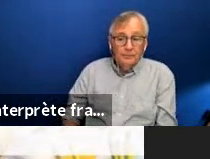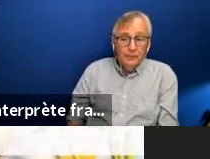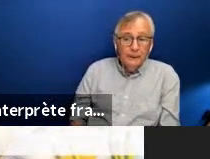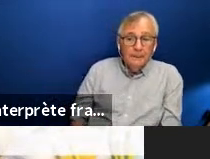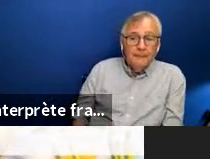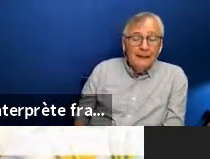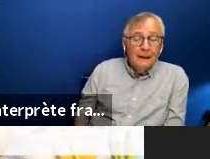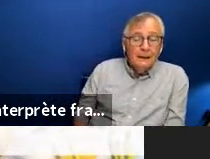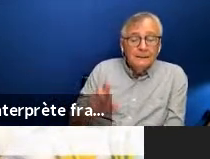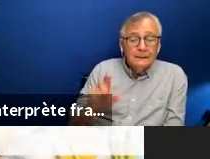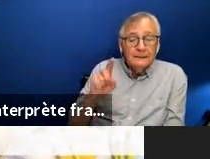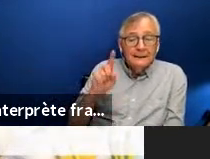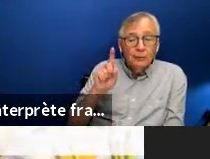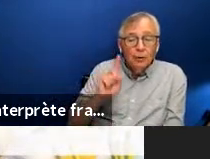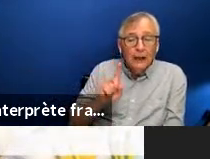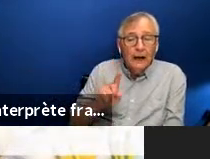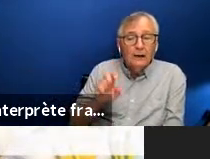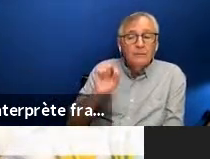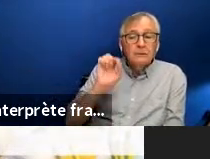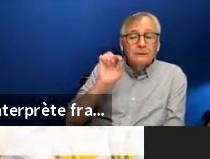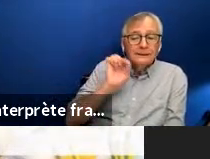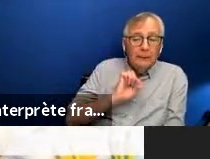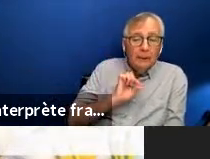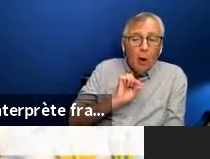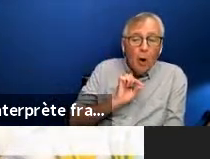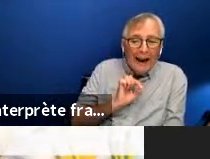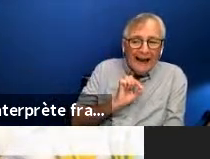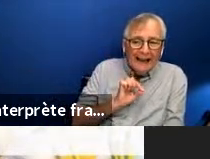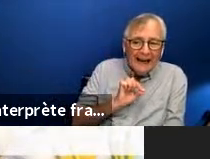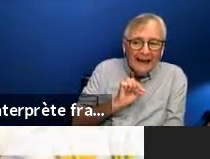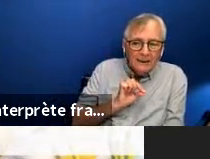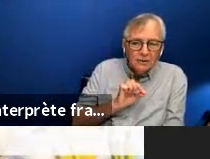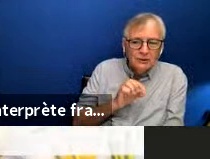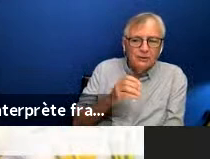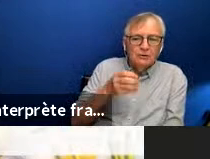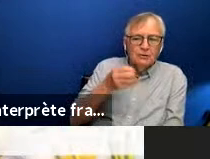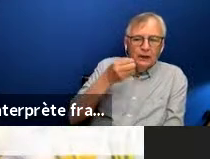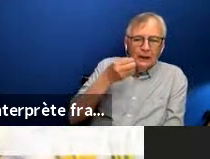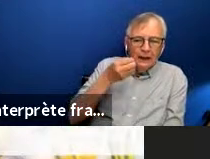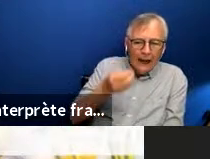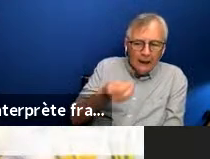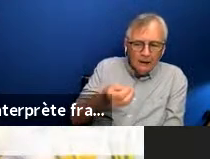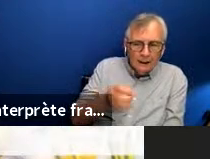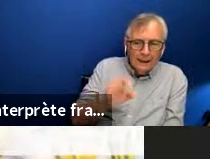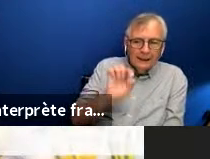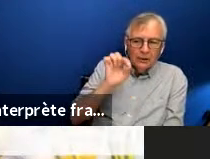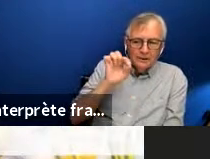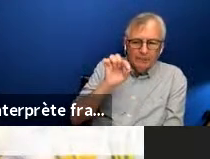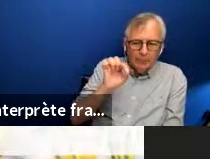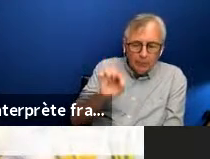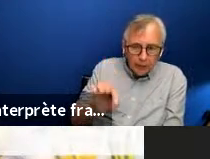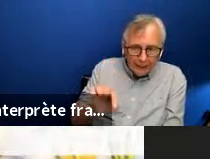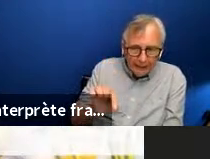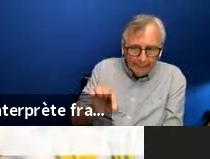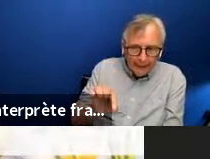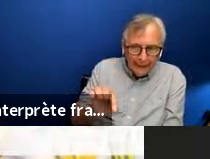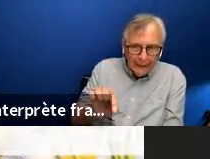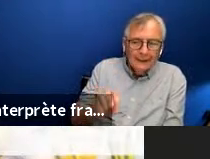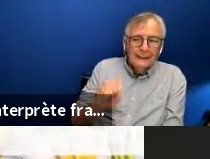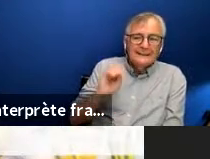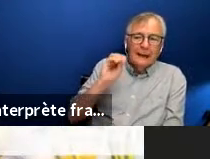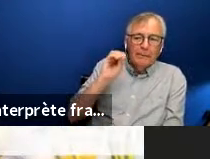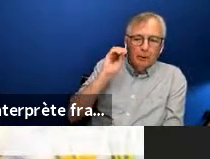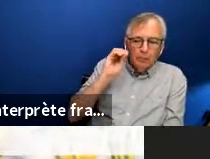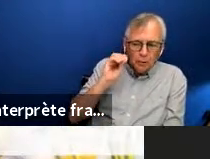Donc, c'est une langue, ce n'est pas un langage, c'est une langue qui a sa propre